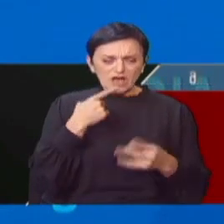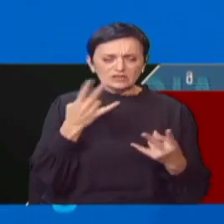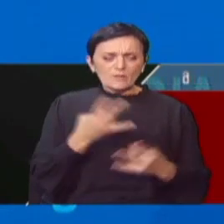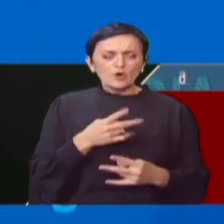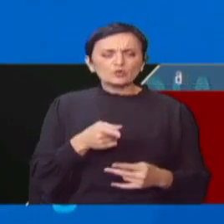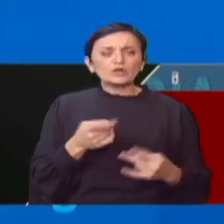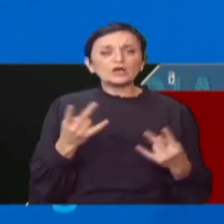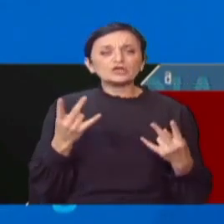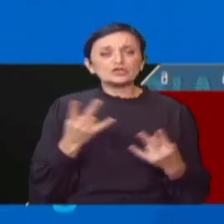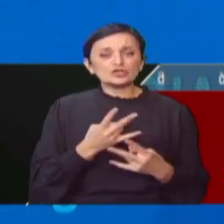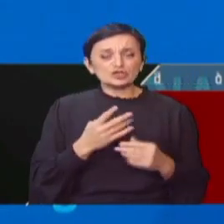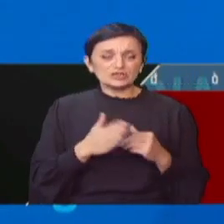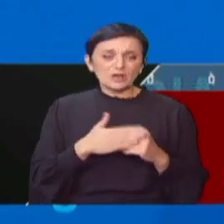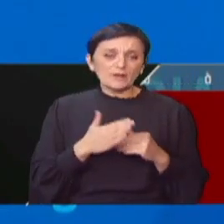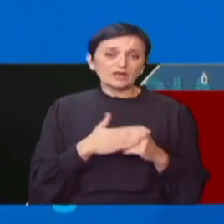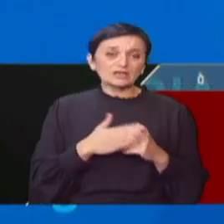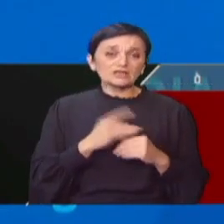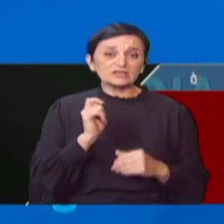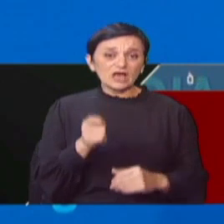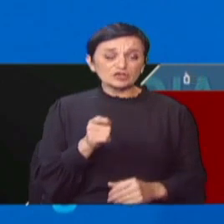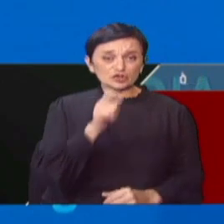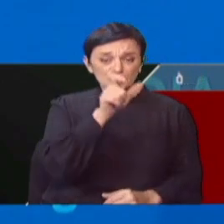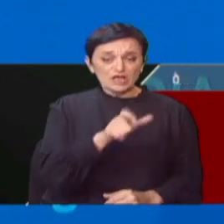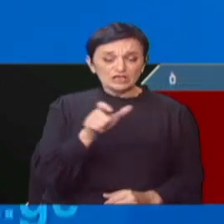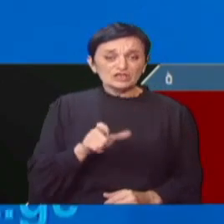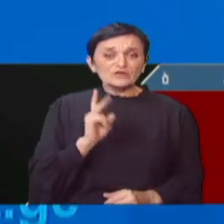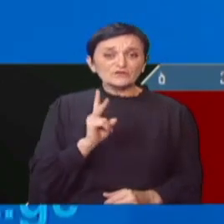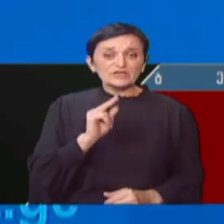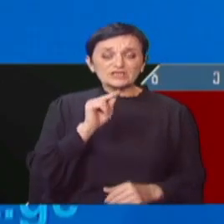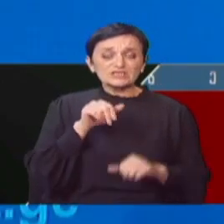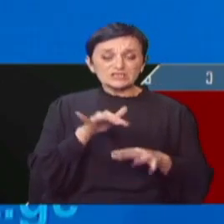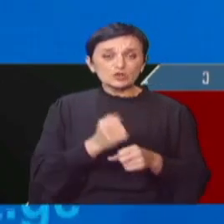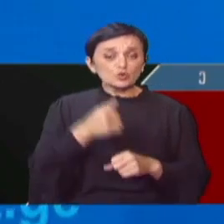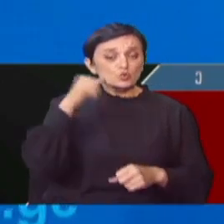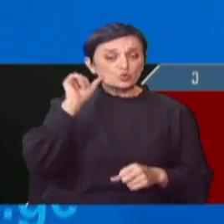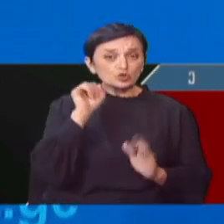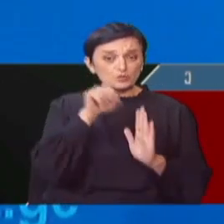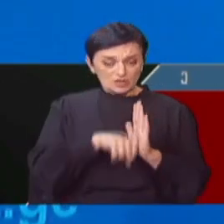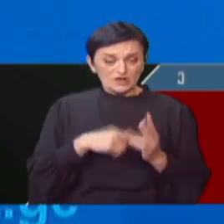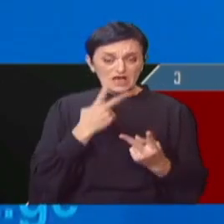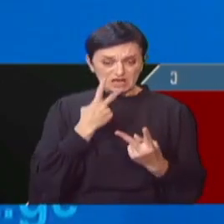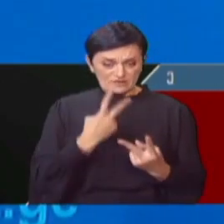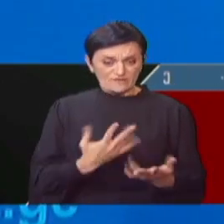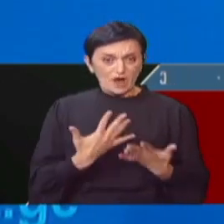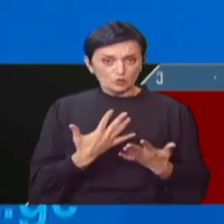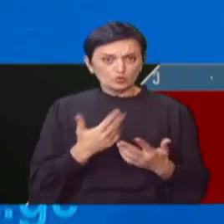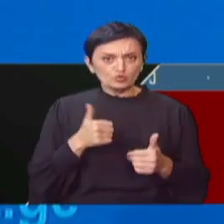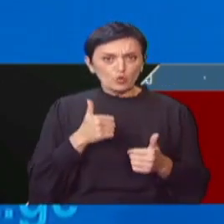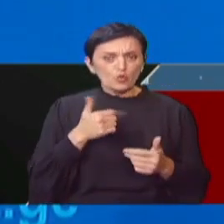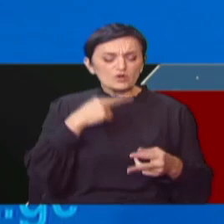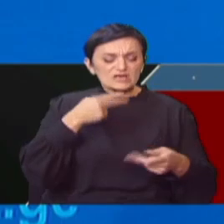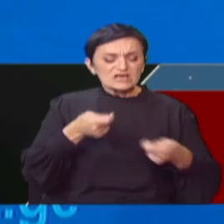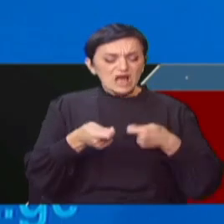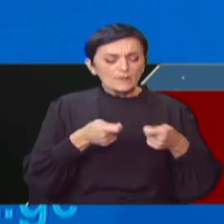სჭირდება, რომ დაშლილი იყვნენ ადამიანები, ვინც ეს ჩაიდინეს. Შიდერი მკვლელობა გვაჩვენებს რამდენად ყიფია და გაფრთხილება